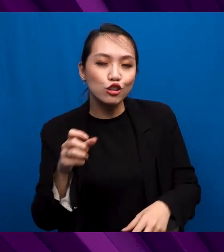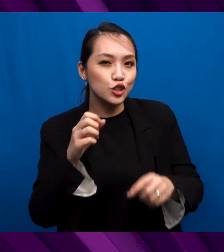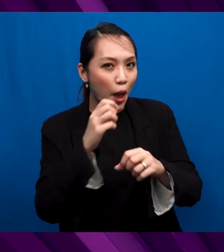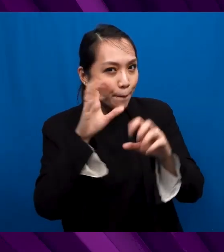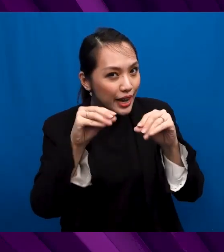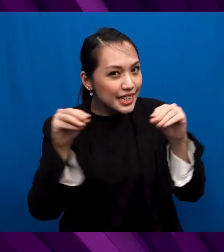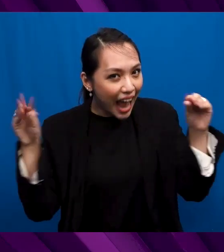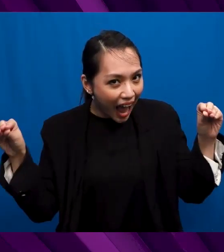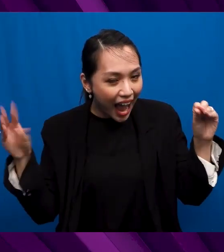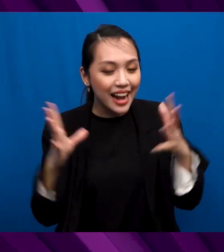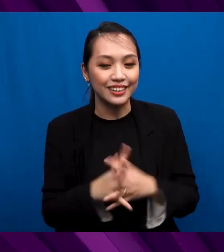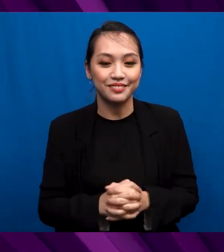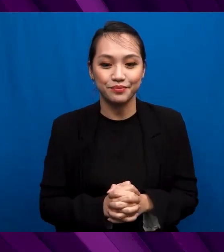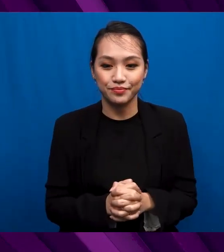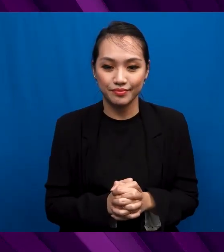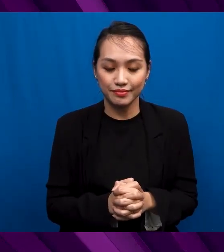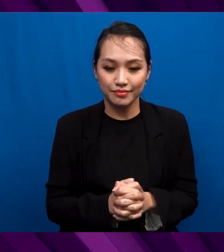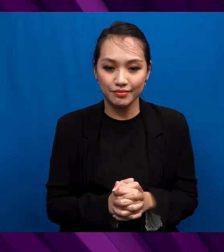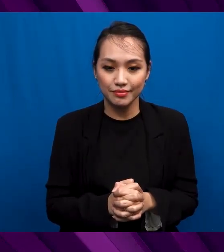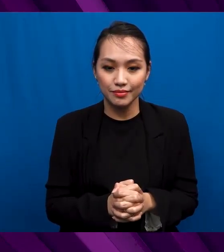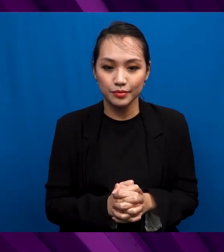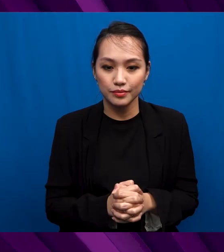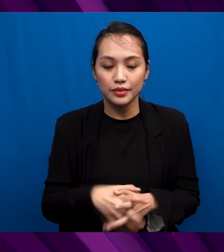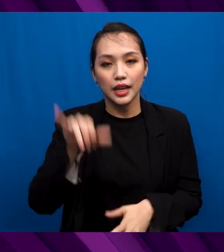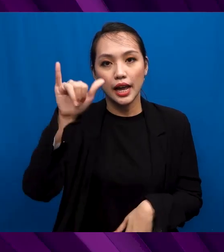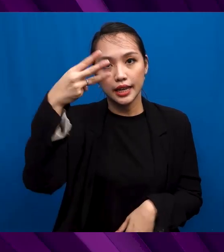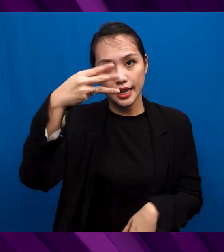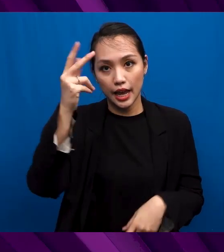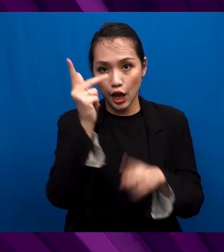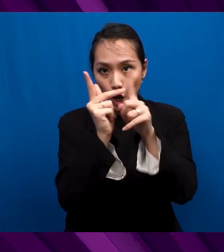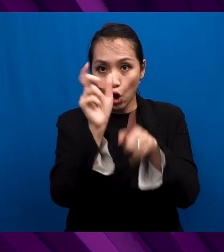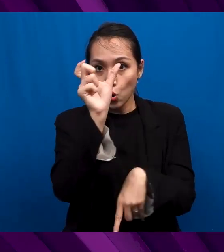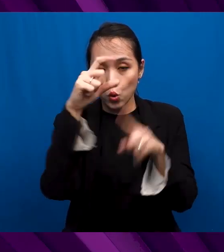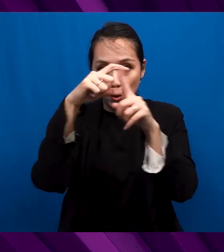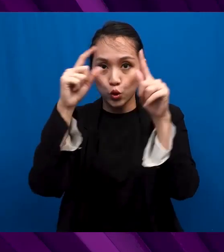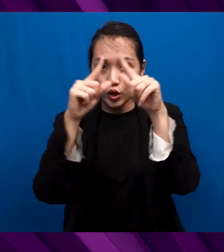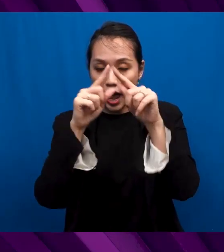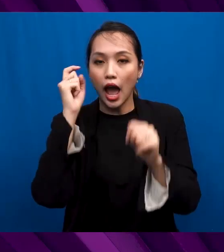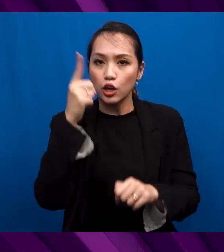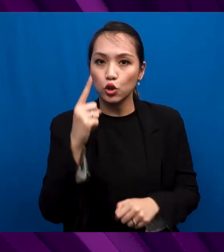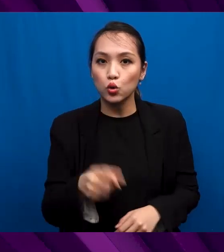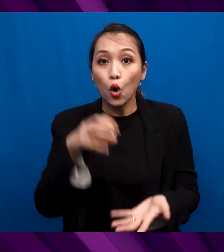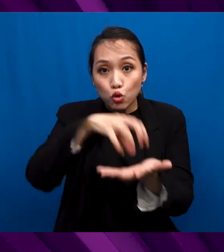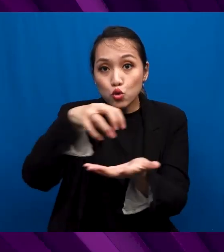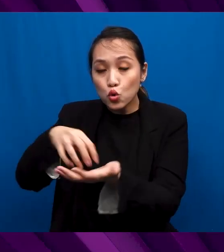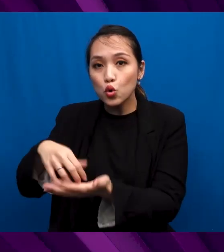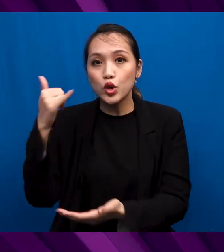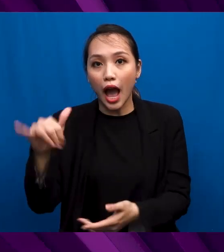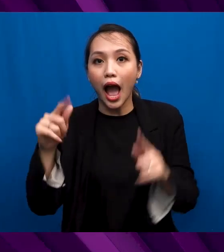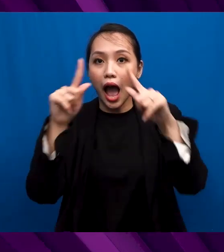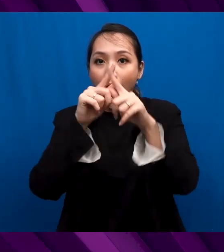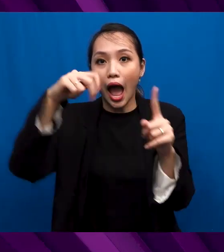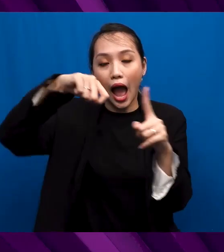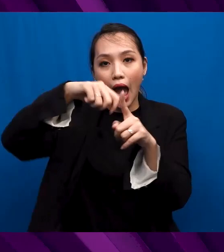berjuang. Dialah suku yang aktif bekerja. Orang-orangnya itu rajin-rajin gitu lah ya, orang Yehuda itu rajin-rajin